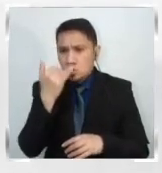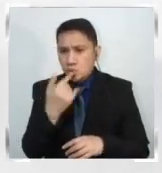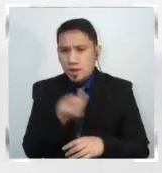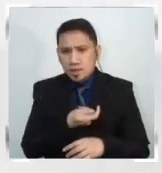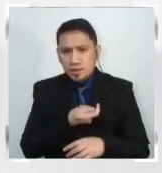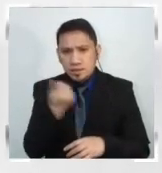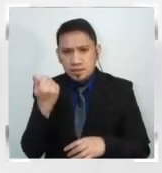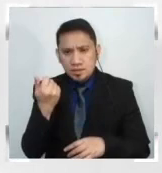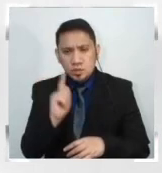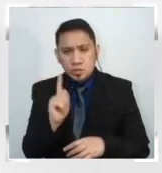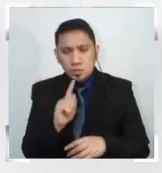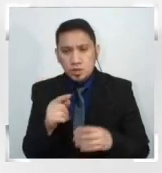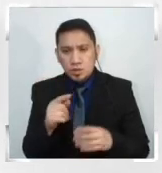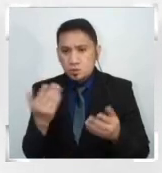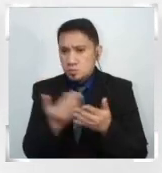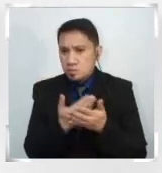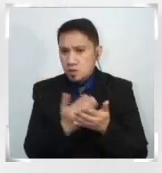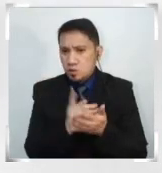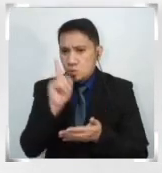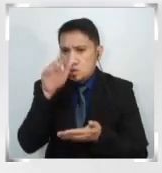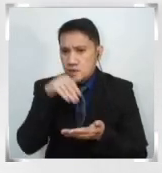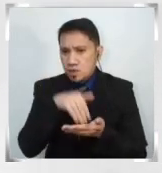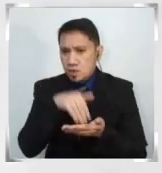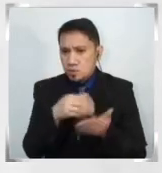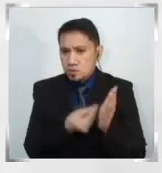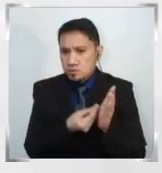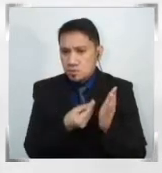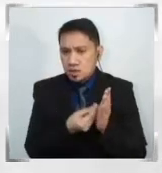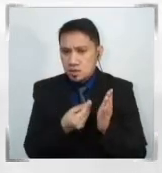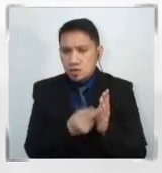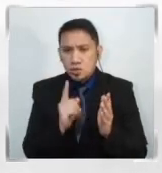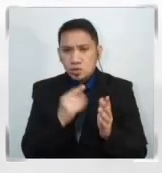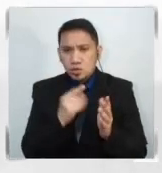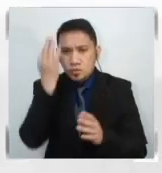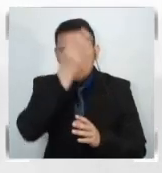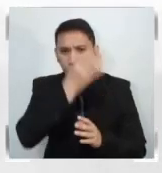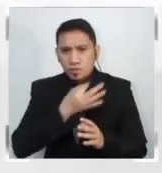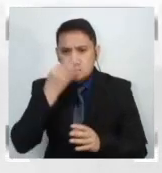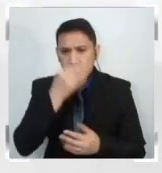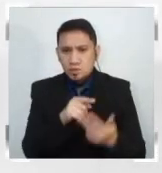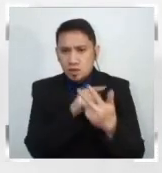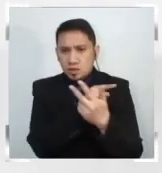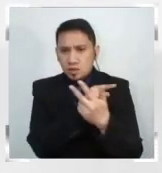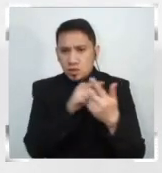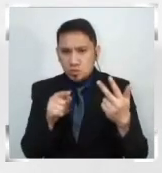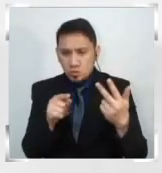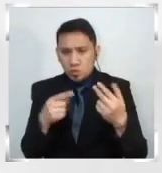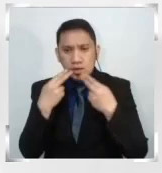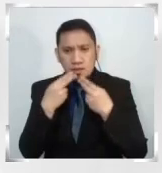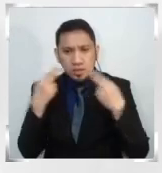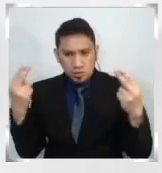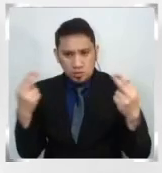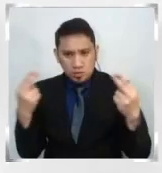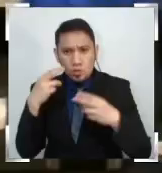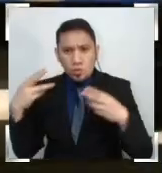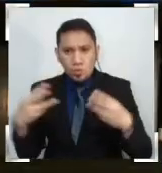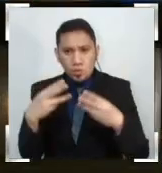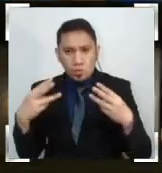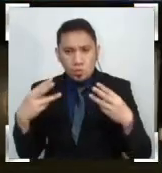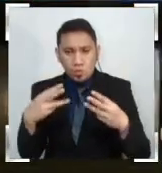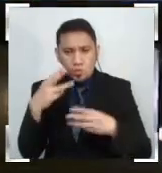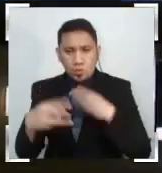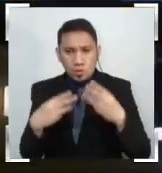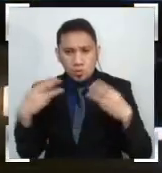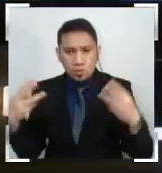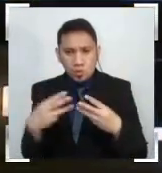1,000 peso bill ang imahe ng tatlong World War II heroes at pinalitan ng imahe ng Philippine Eagle. Sabi